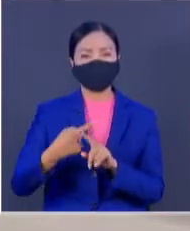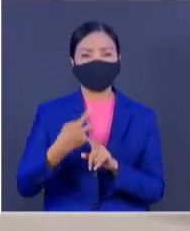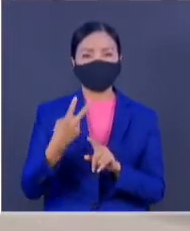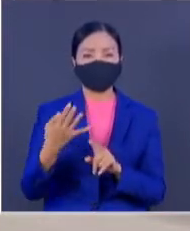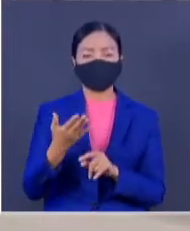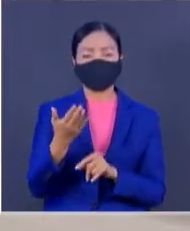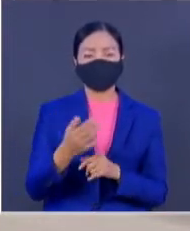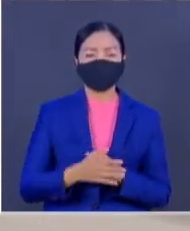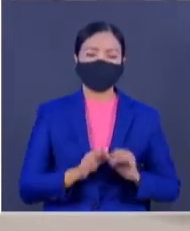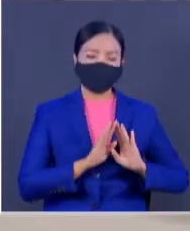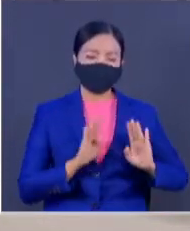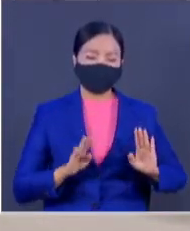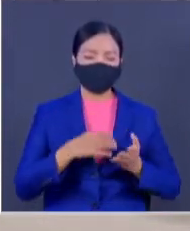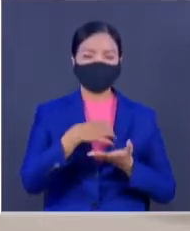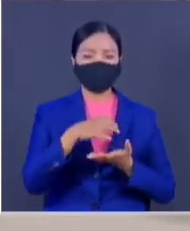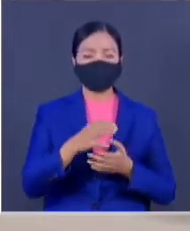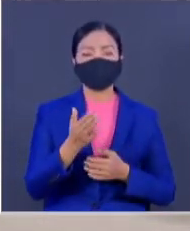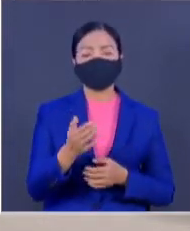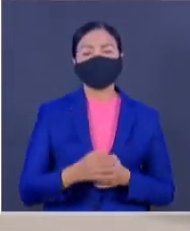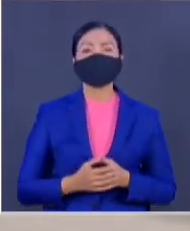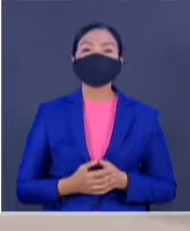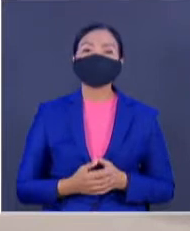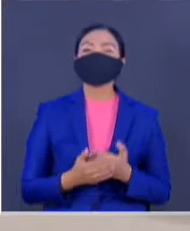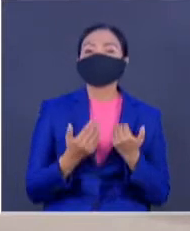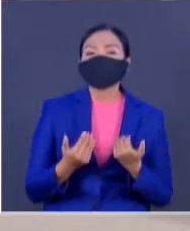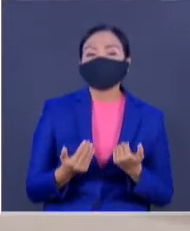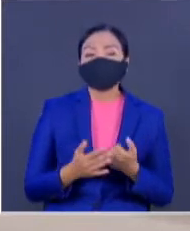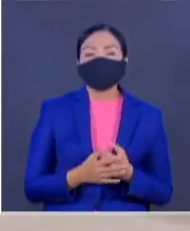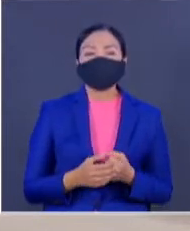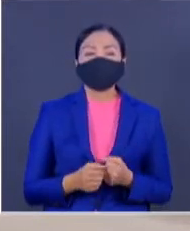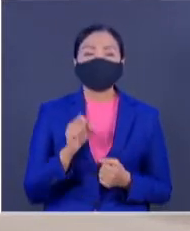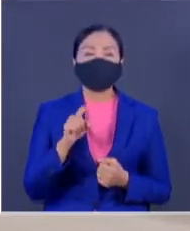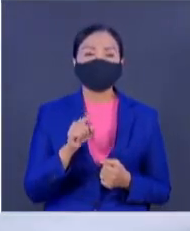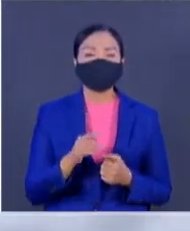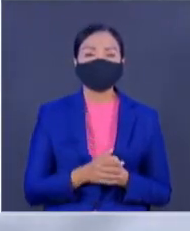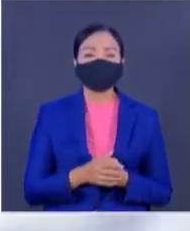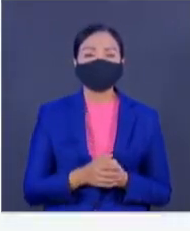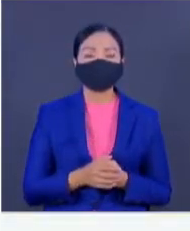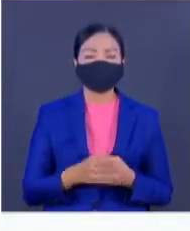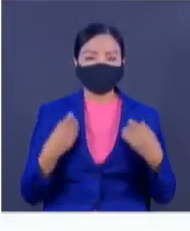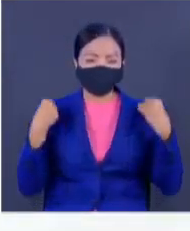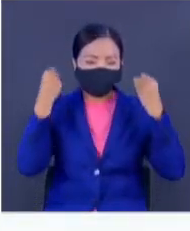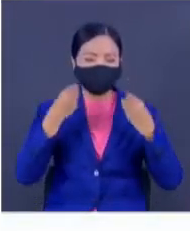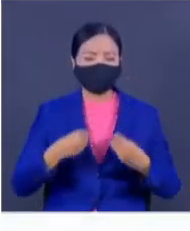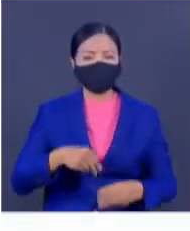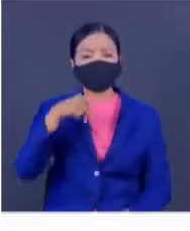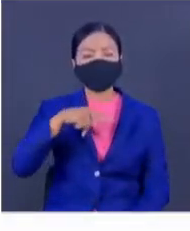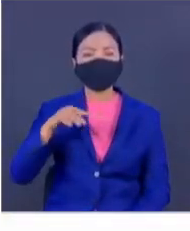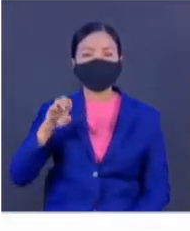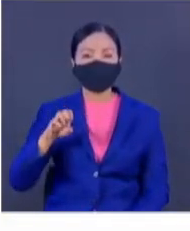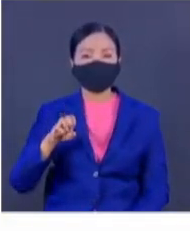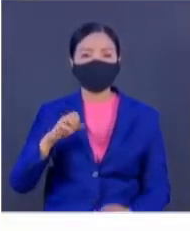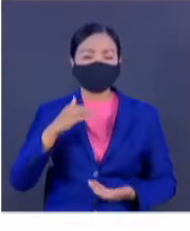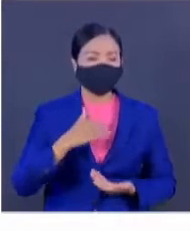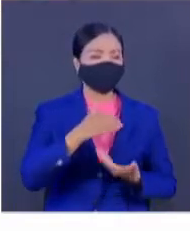สุดคุณอาร์ตก็ได้เปิดใจกับทีมข่าวGossip Starบันเทิงของเราค่ะบอกว่าตอนนี้กำลังเร่งจัดชุดส่ง PPE นะคะส่งไปให้ตามหน่วยงาน